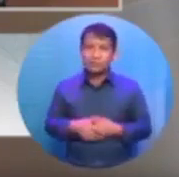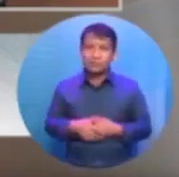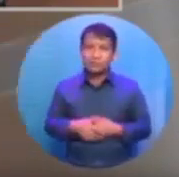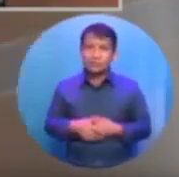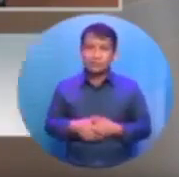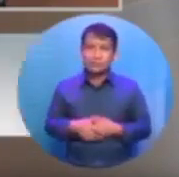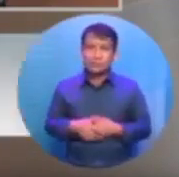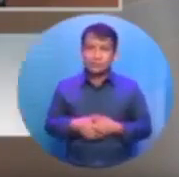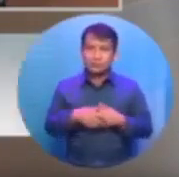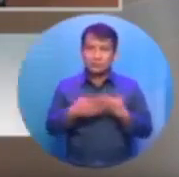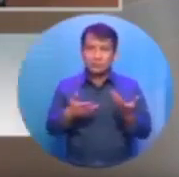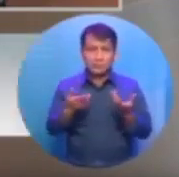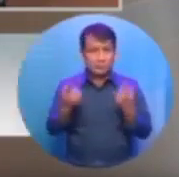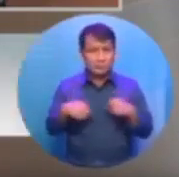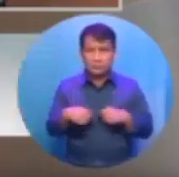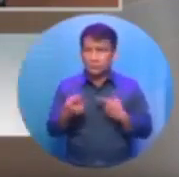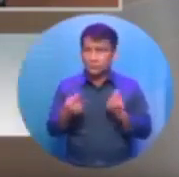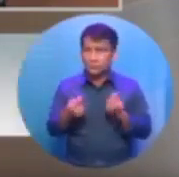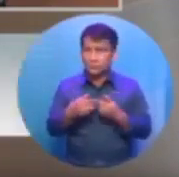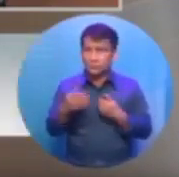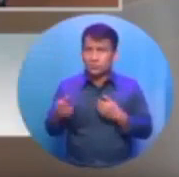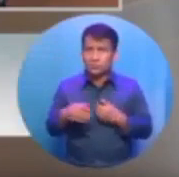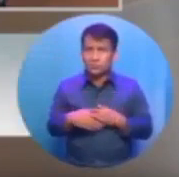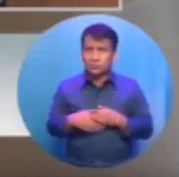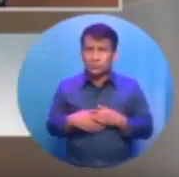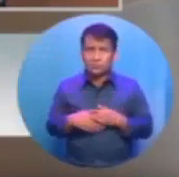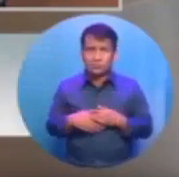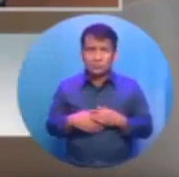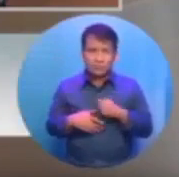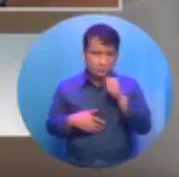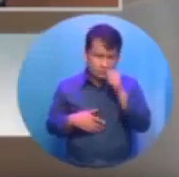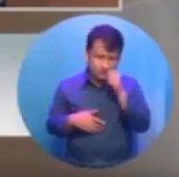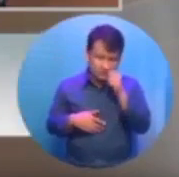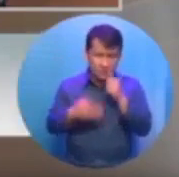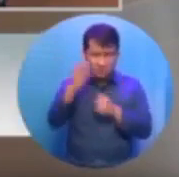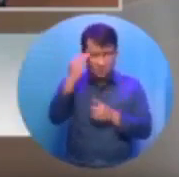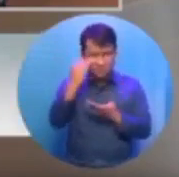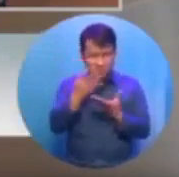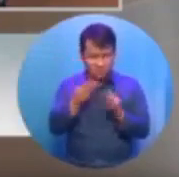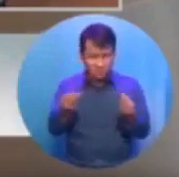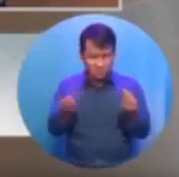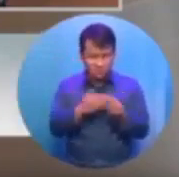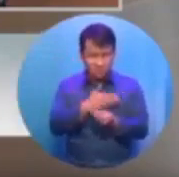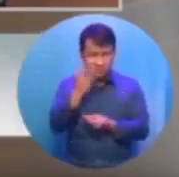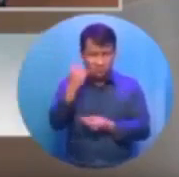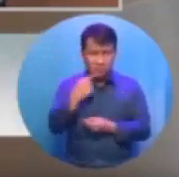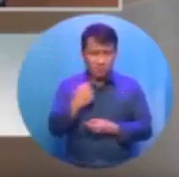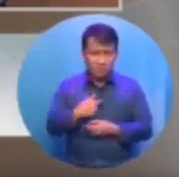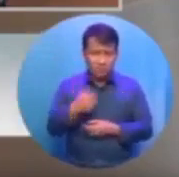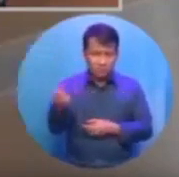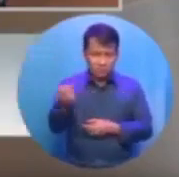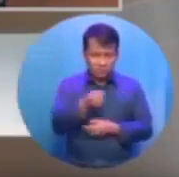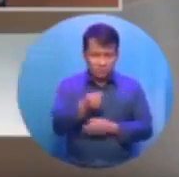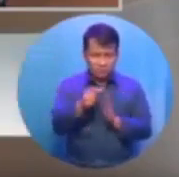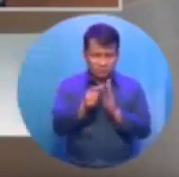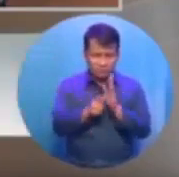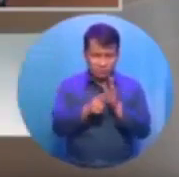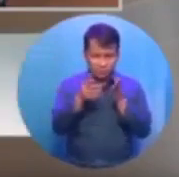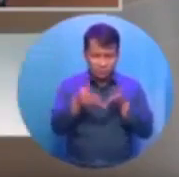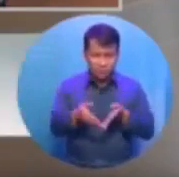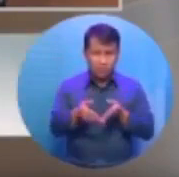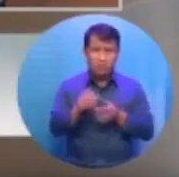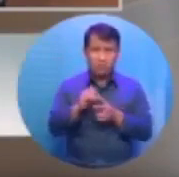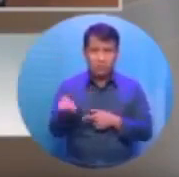Wala kang ginagawang magic doon sa kaso? Wala po. Bakit walang na-dismiss? Kumuha lang po kami ng abogado. Kumuha ka ng